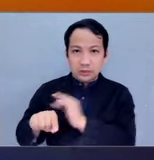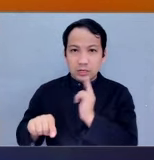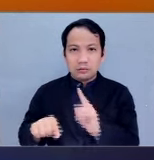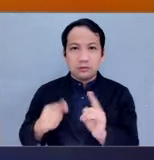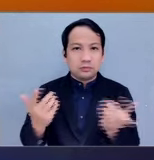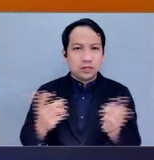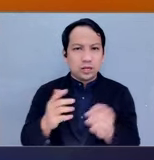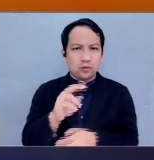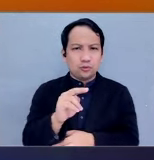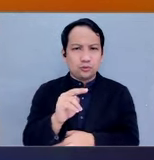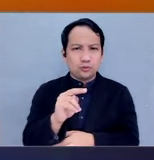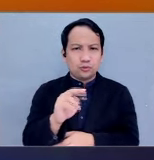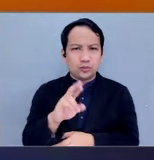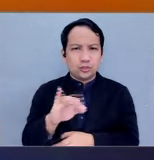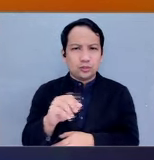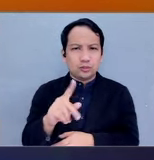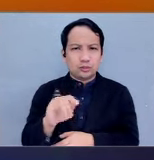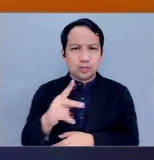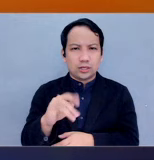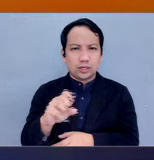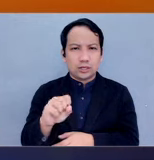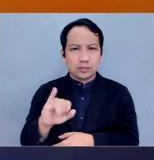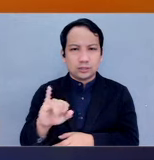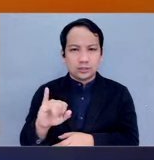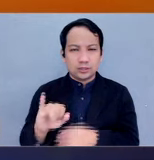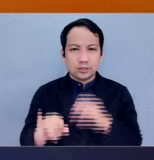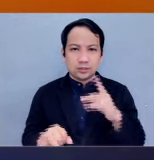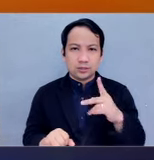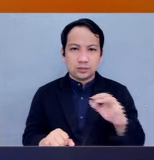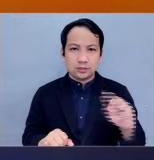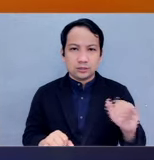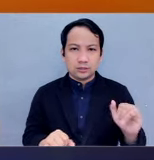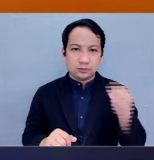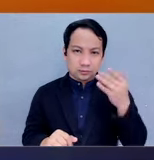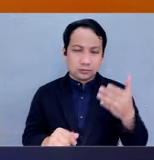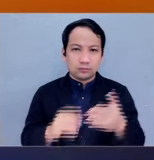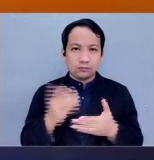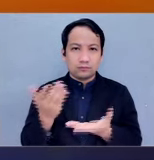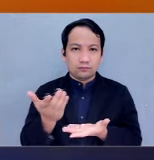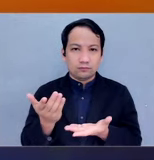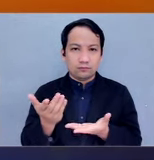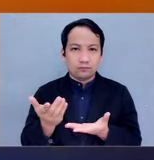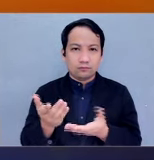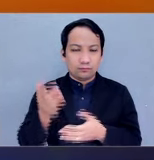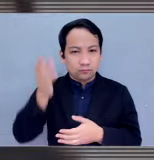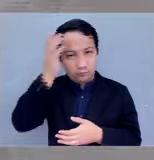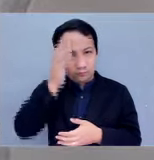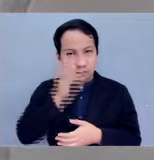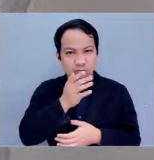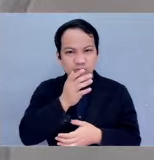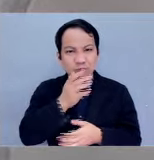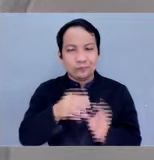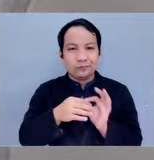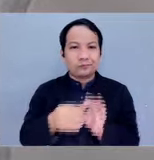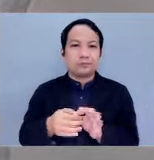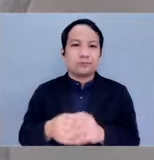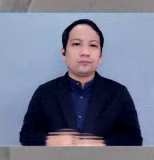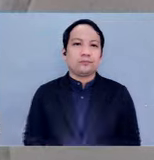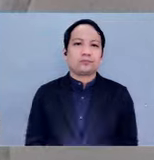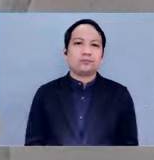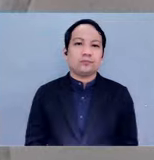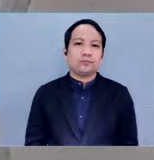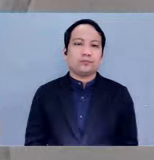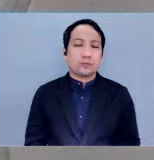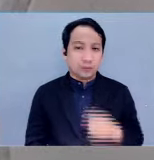Norihiro Takahashi, 55 years old, at Kimi, 52 years old, mga magulang ng kanyang boyfriend. Hindi po